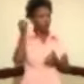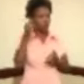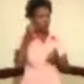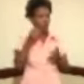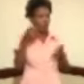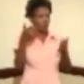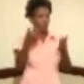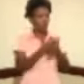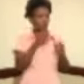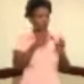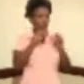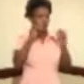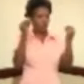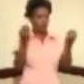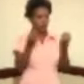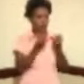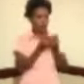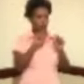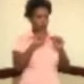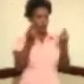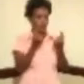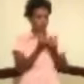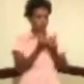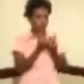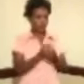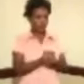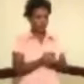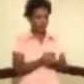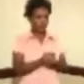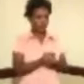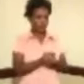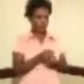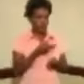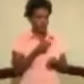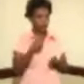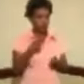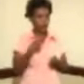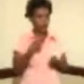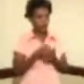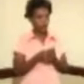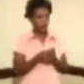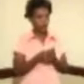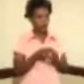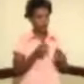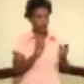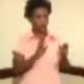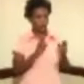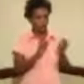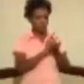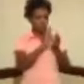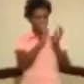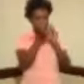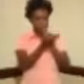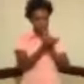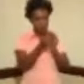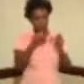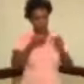équipe, ou bien encore un système qui est établi déjà depuis 30 ans et qui représentait une certaine